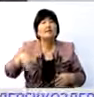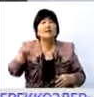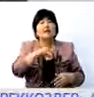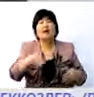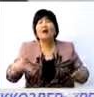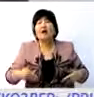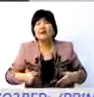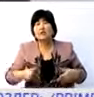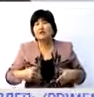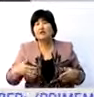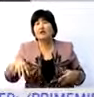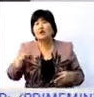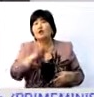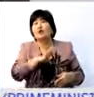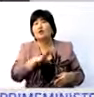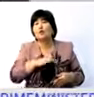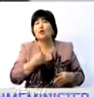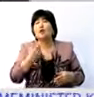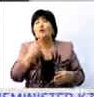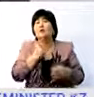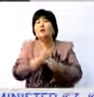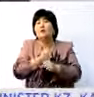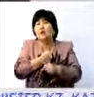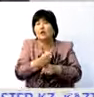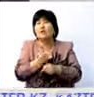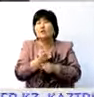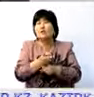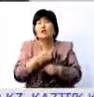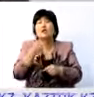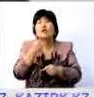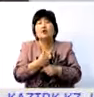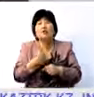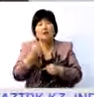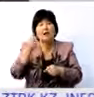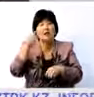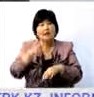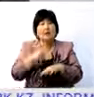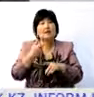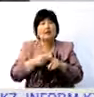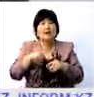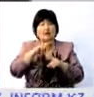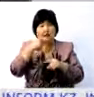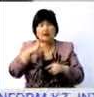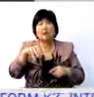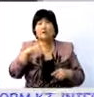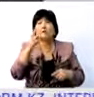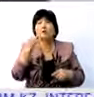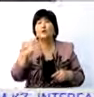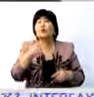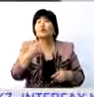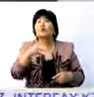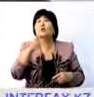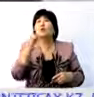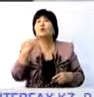ашаршылықты, елдегі өтіп жатқан қуғын сүргінді ең бірінші шетелге танытқан ол Мұстафа Шоқай. Біз сол Мұстафа Шоқай